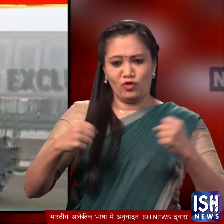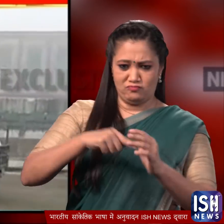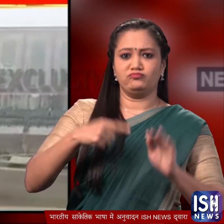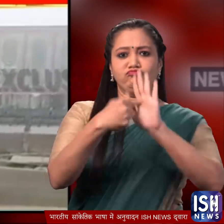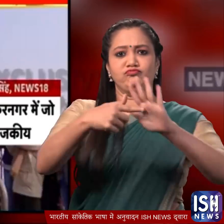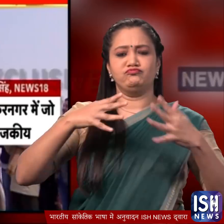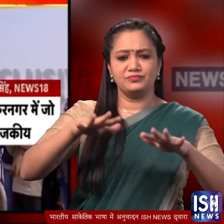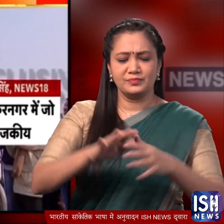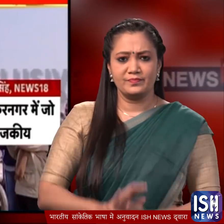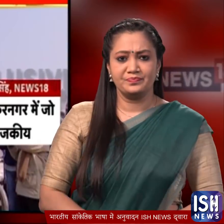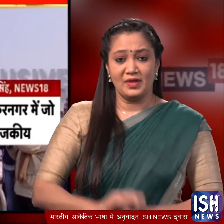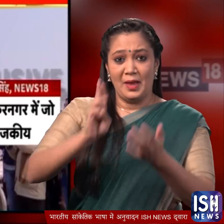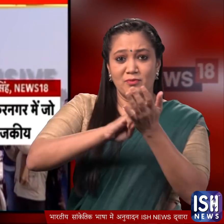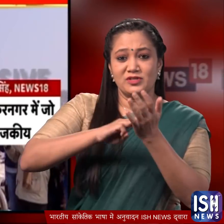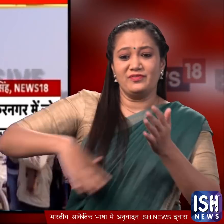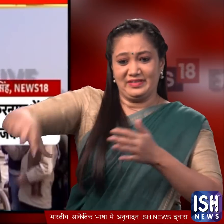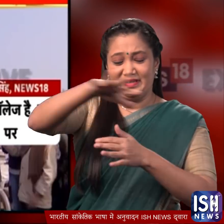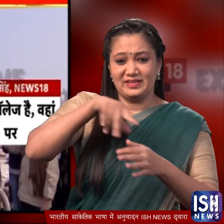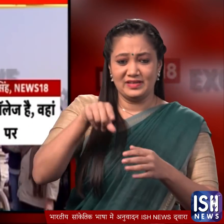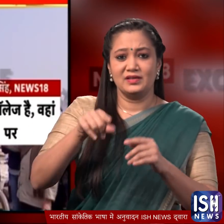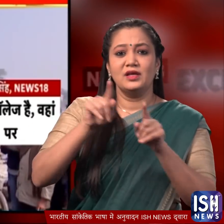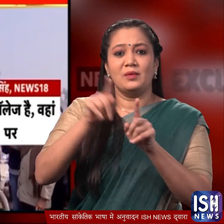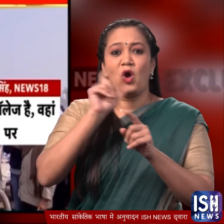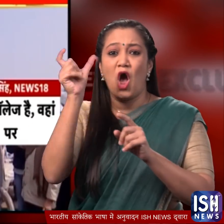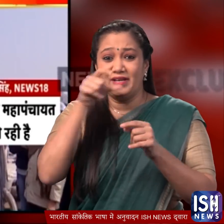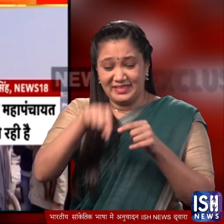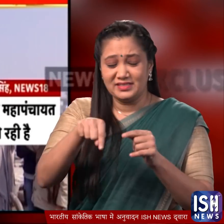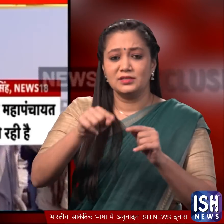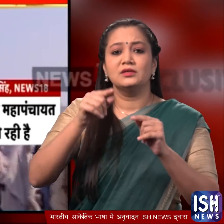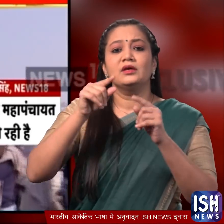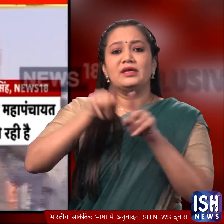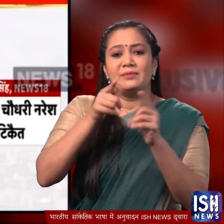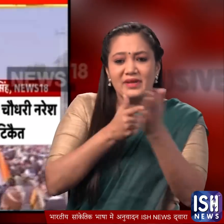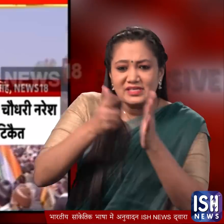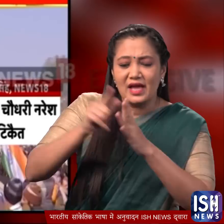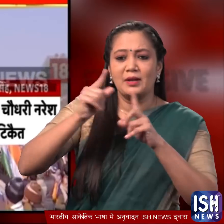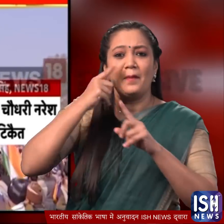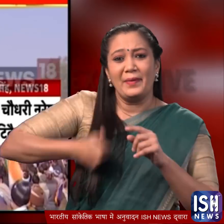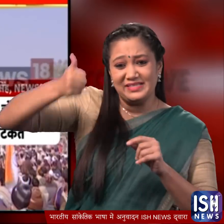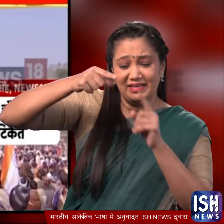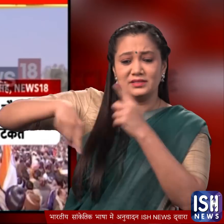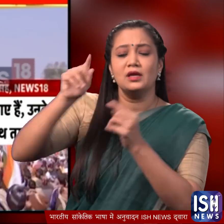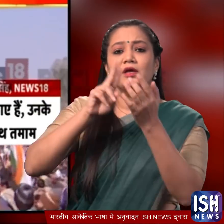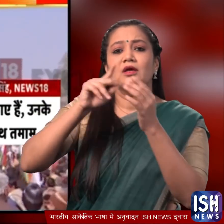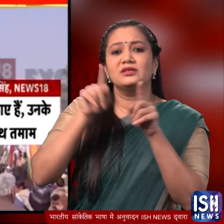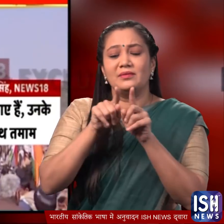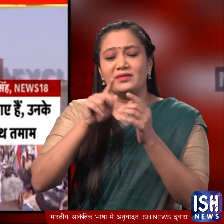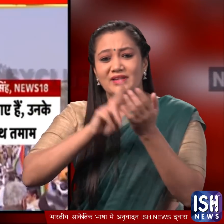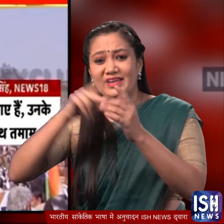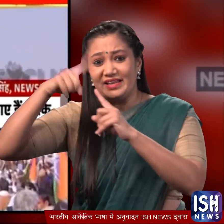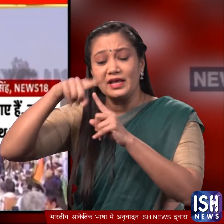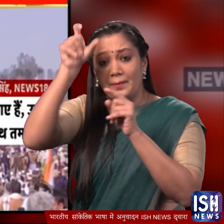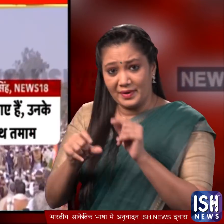प्रदर्शन किया। मुजफ्फरनगर में जो गवर्नमेंट इंटर कॉलेज है वहां पर किसान पंचायत हो रही है। यहाँ पर चौधरी नरेश टिकैत पहुंच गए